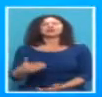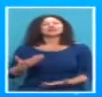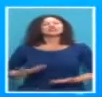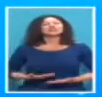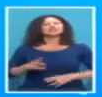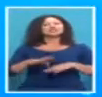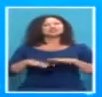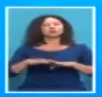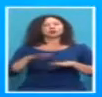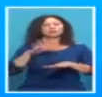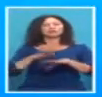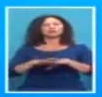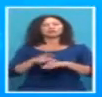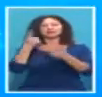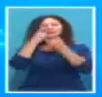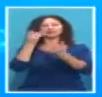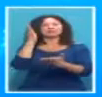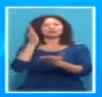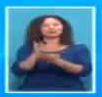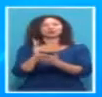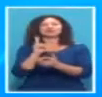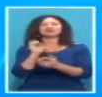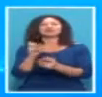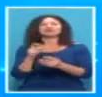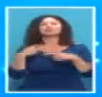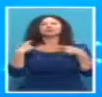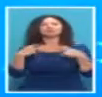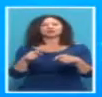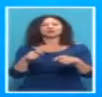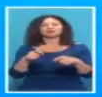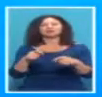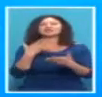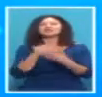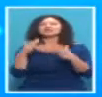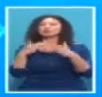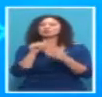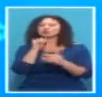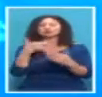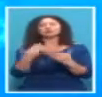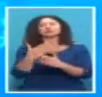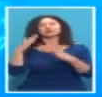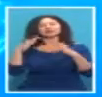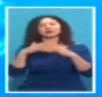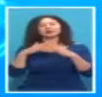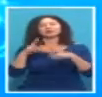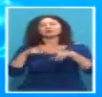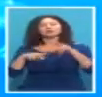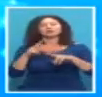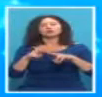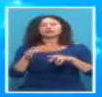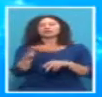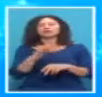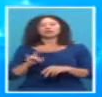Жилстройсбербанк объявил о прямой продаже квартир в рамках программы «Нурлы жер» и «Свой дом в Кустанае». Новые дома построены в микрорайоне